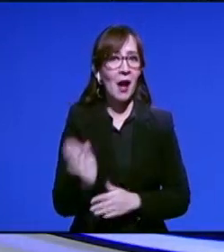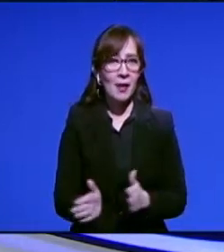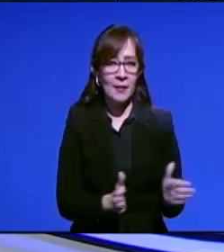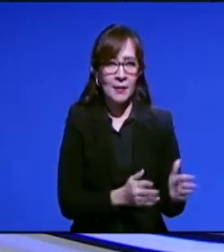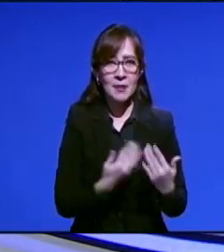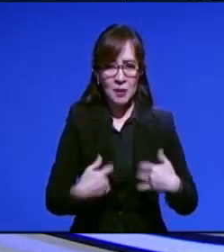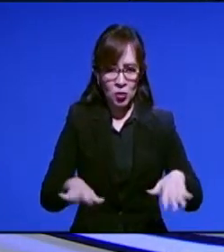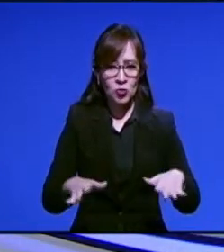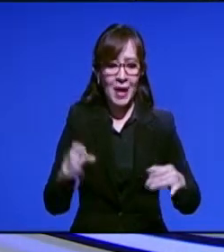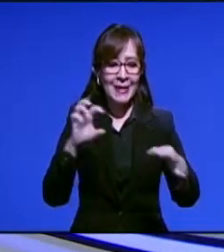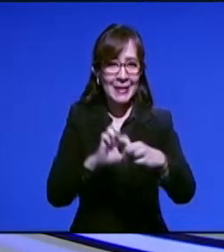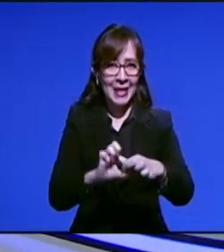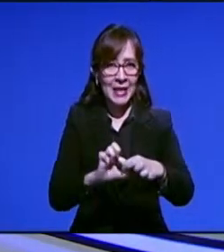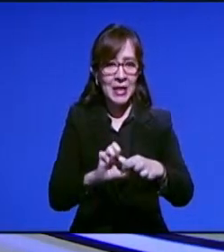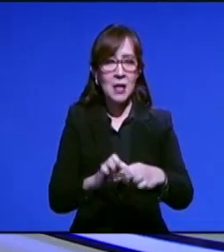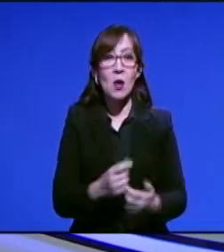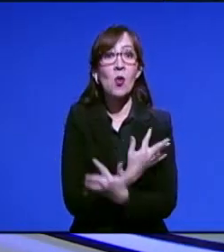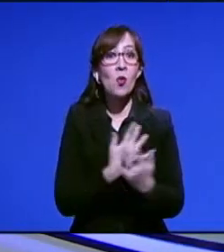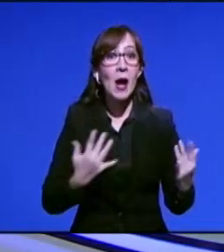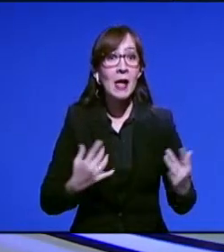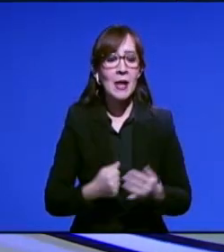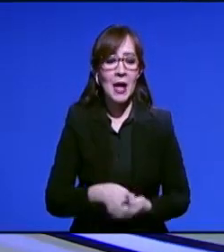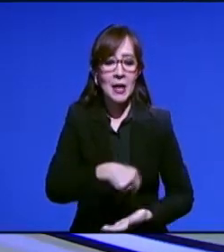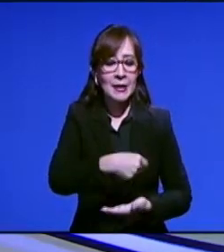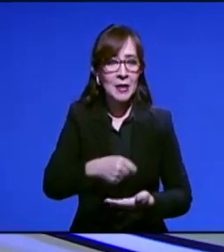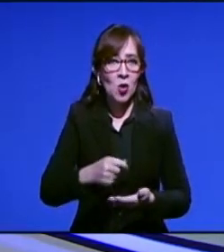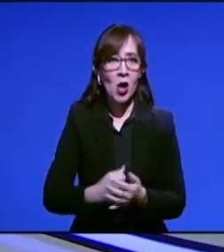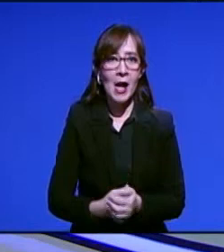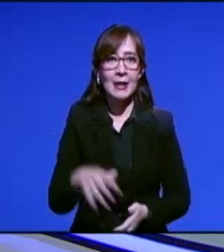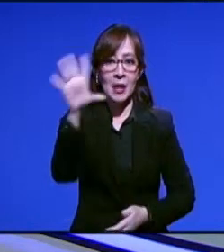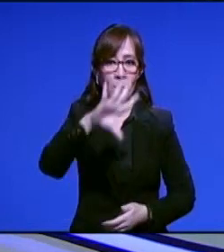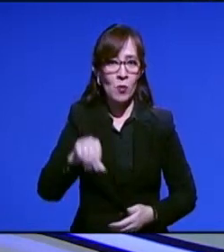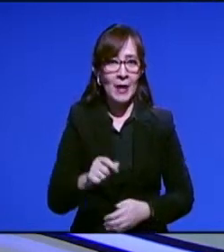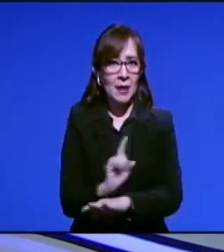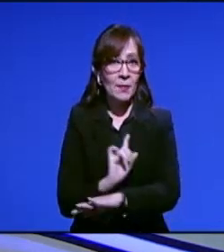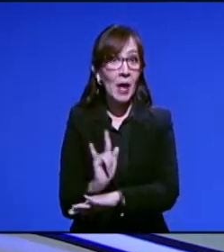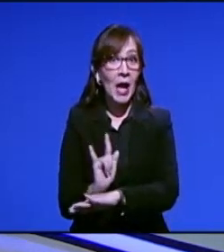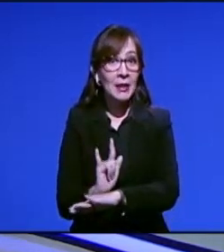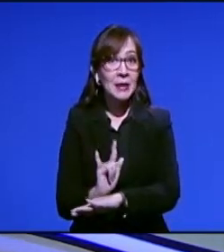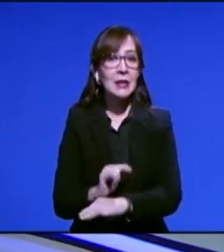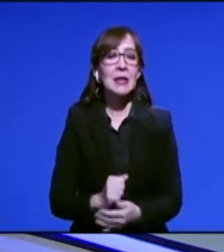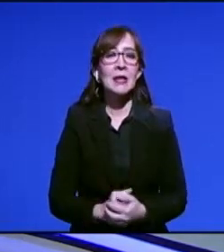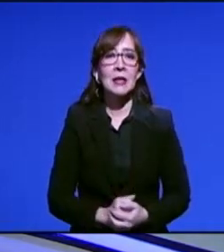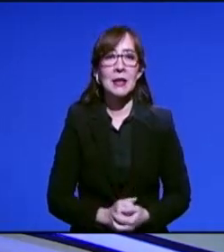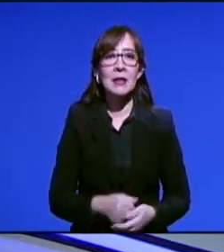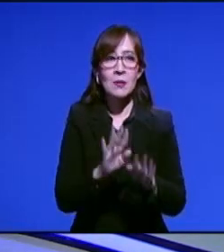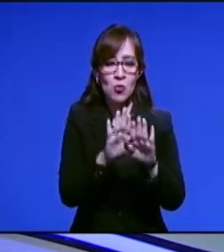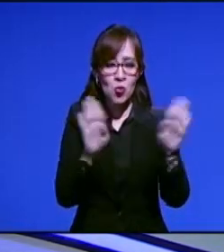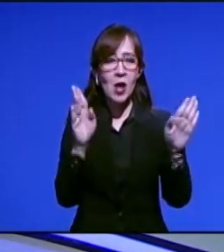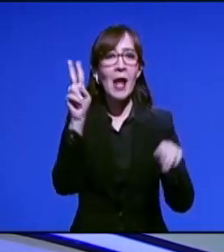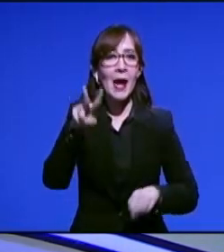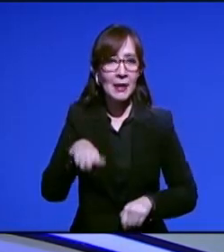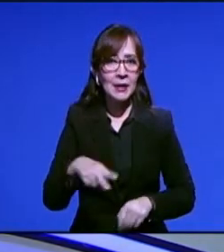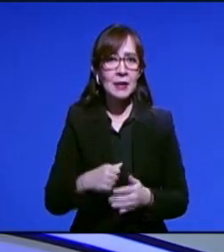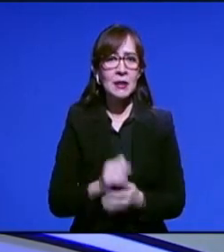Setelah sempat disegel warga, sebuah sekolah dasar di Kabupaten Bekasi kembali dibuka. Para siswa pun menyambut gembira karena bisa kembali belajar. Sebelumnya mereka